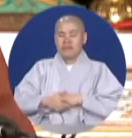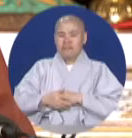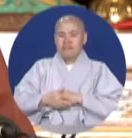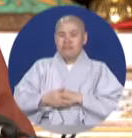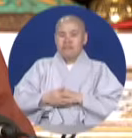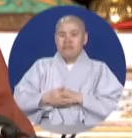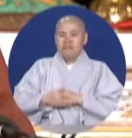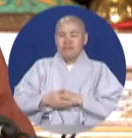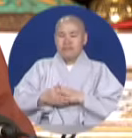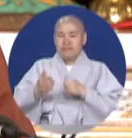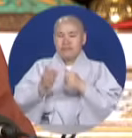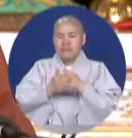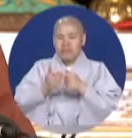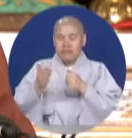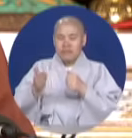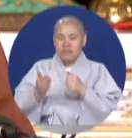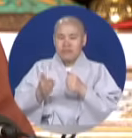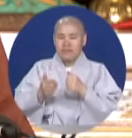그래가지고